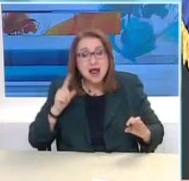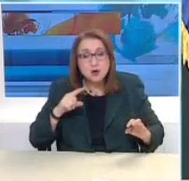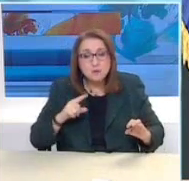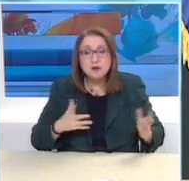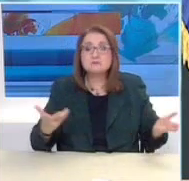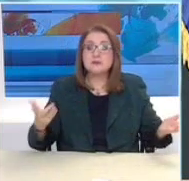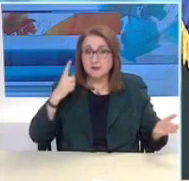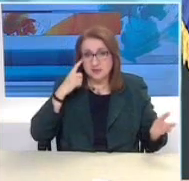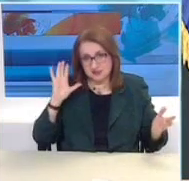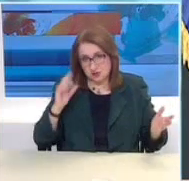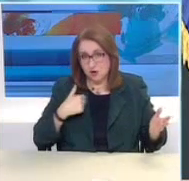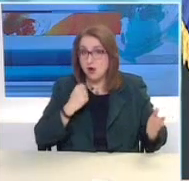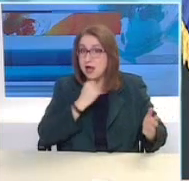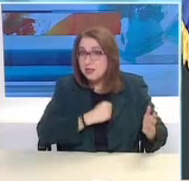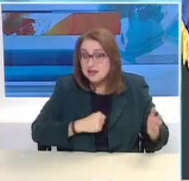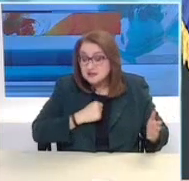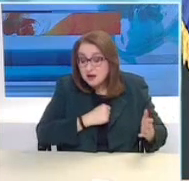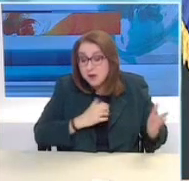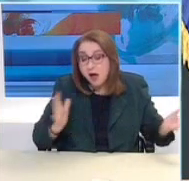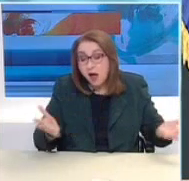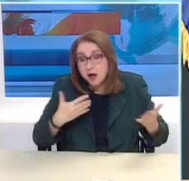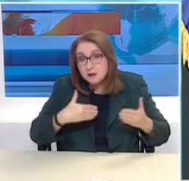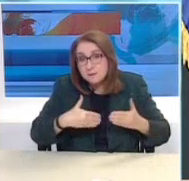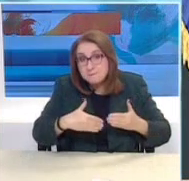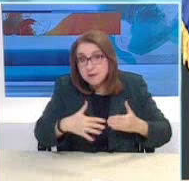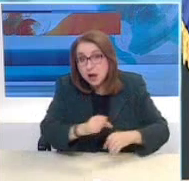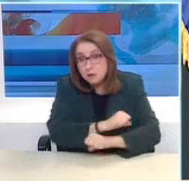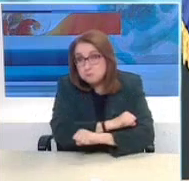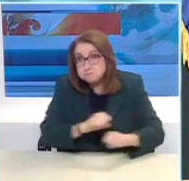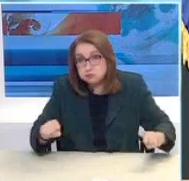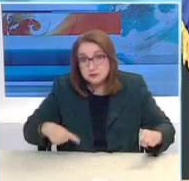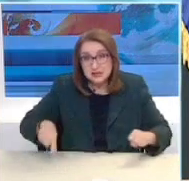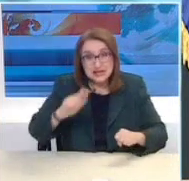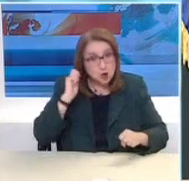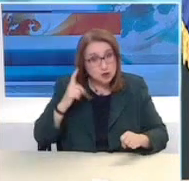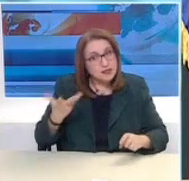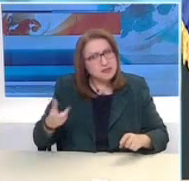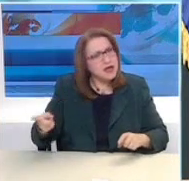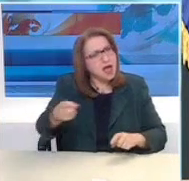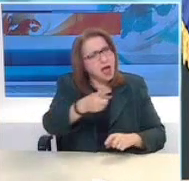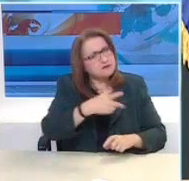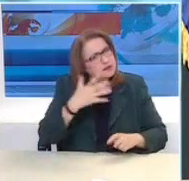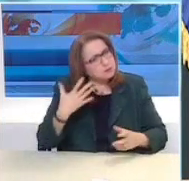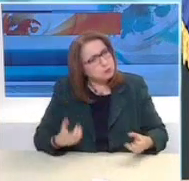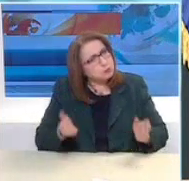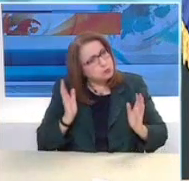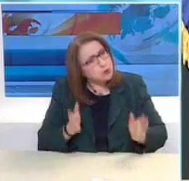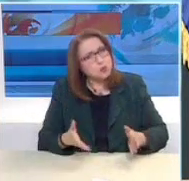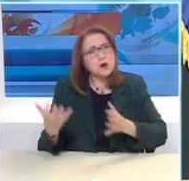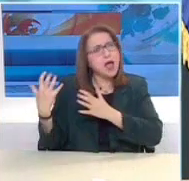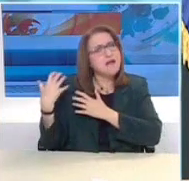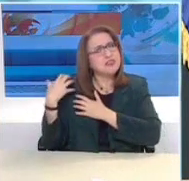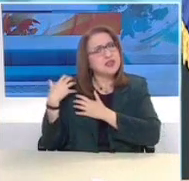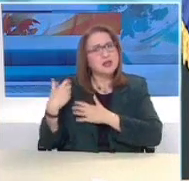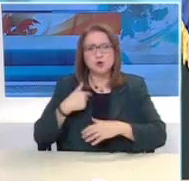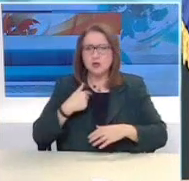μας. Εγώ δεν θα ήθελα να έχω τέτοια ευθύνη πάνω μου, πως δηλαδή μετέφερα τον ιό σε έναν ηλικιωμένο, σε έναν επαρχιώτη,